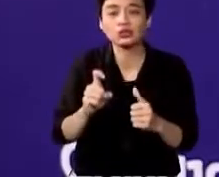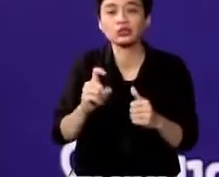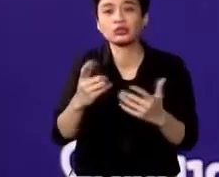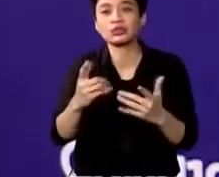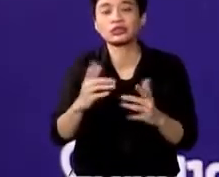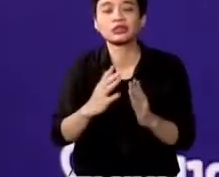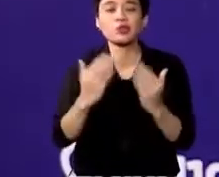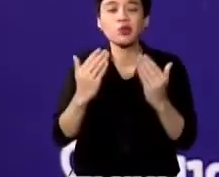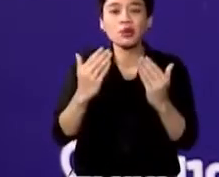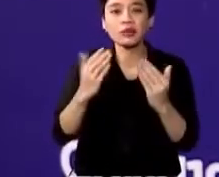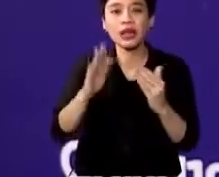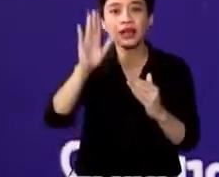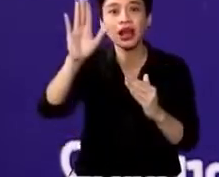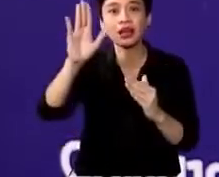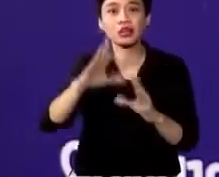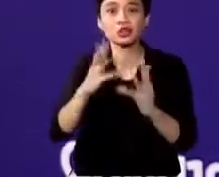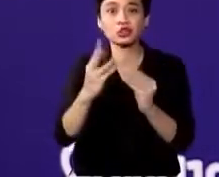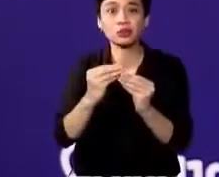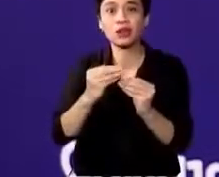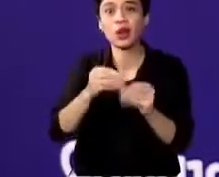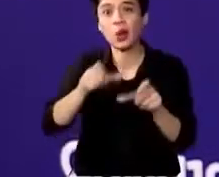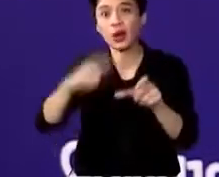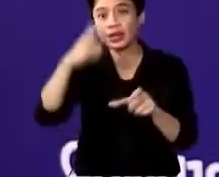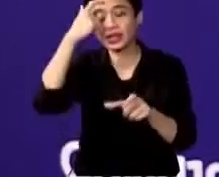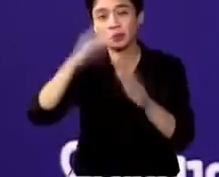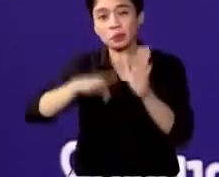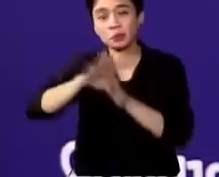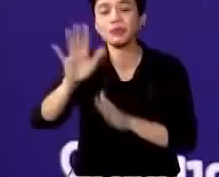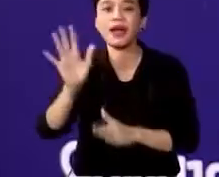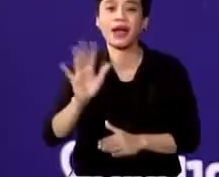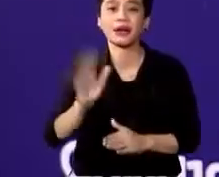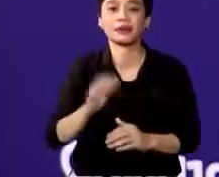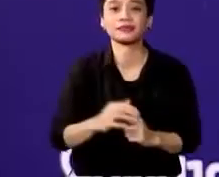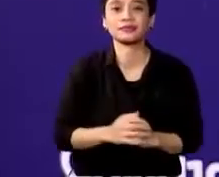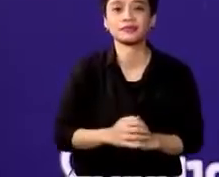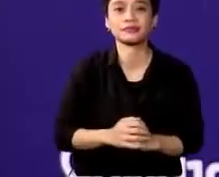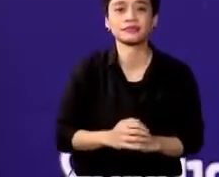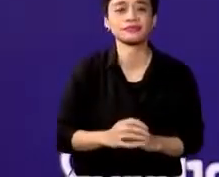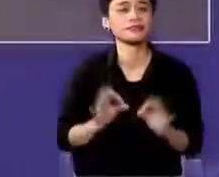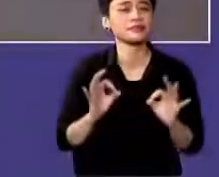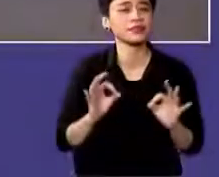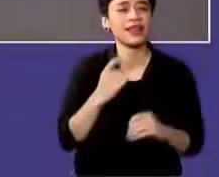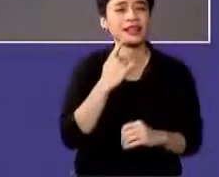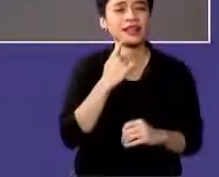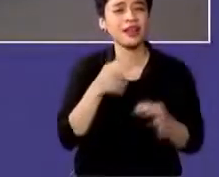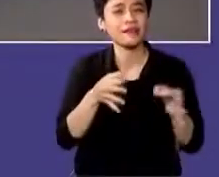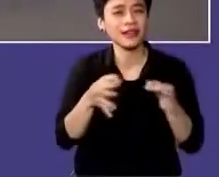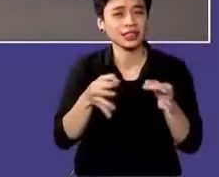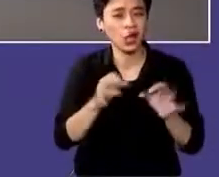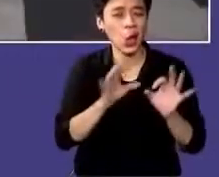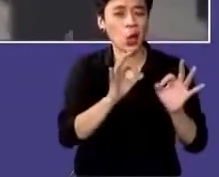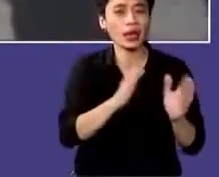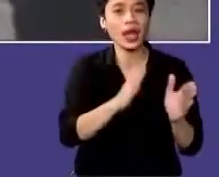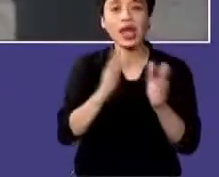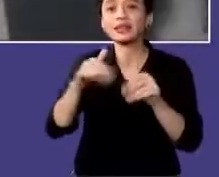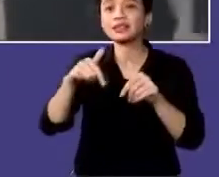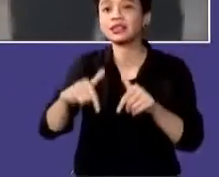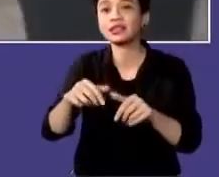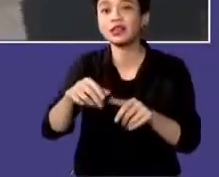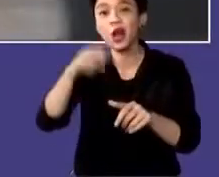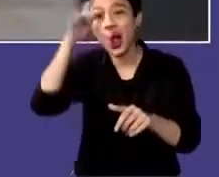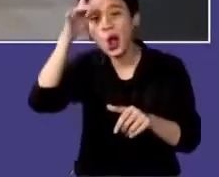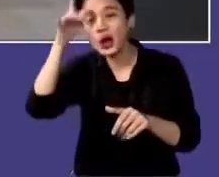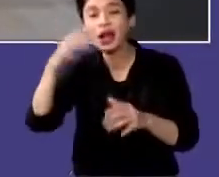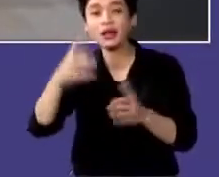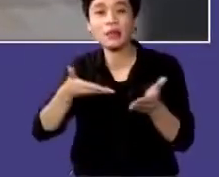yang melonjak lagi Ya Nah kalau tadi bicara mengenai fasilitasnya ya Nah kalau dengan tenaga kesehatannya Seperti apa ee